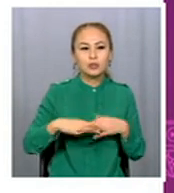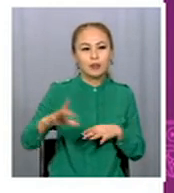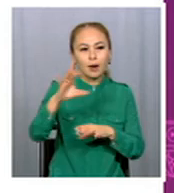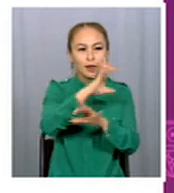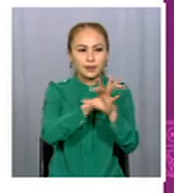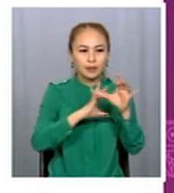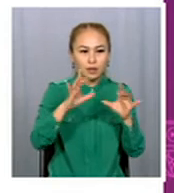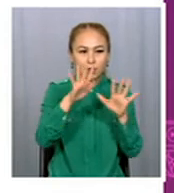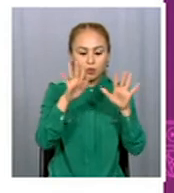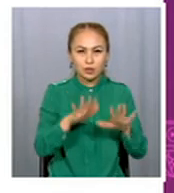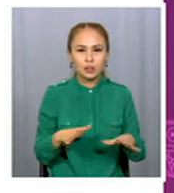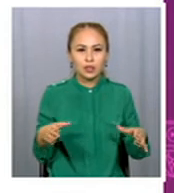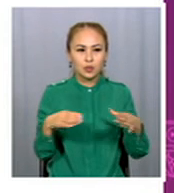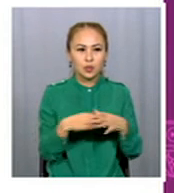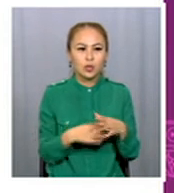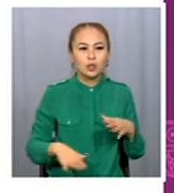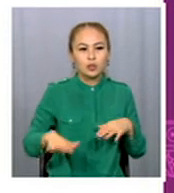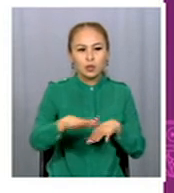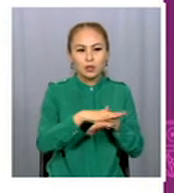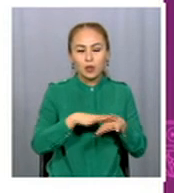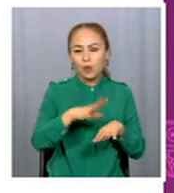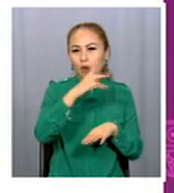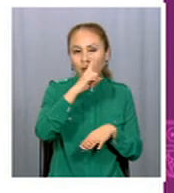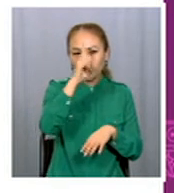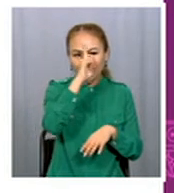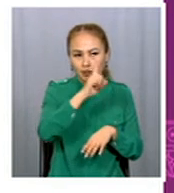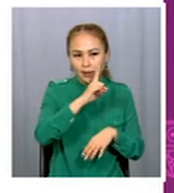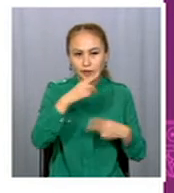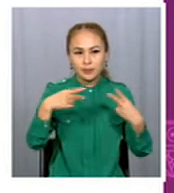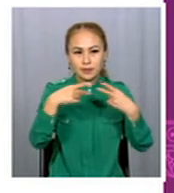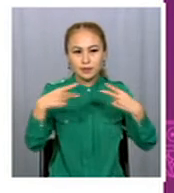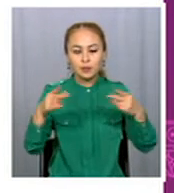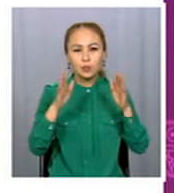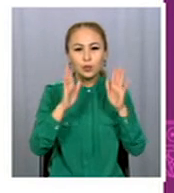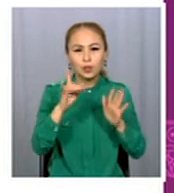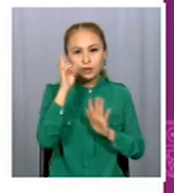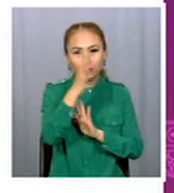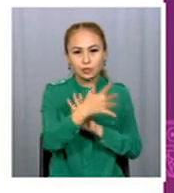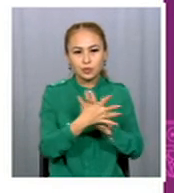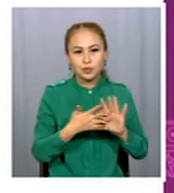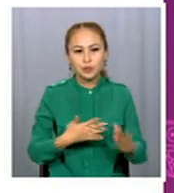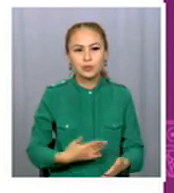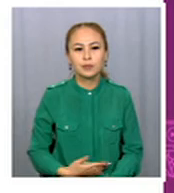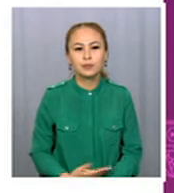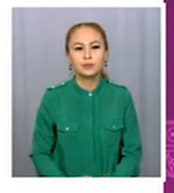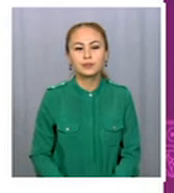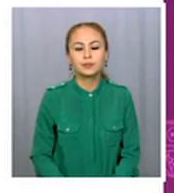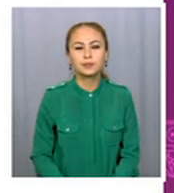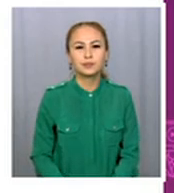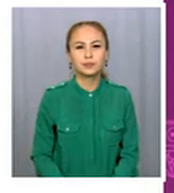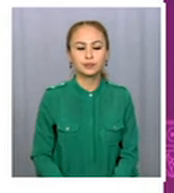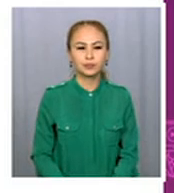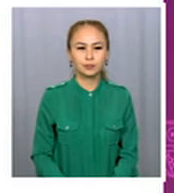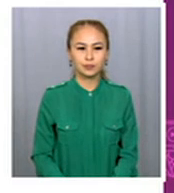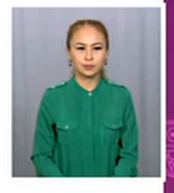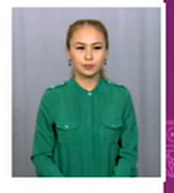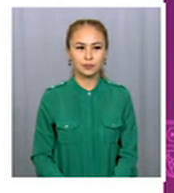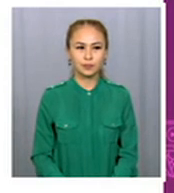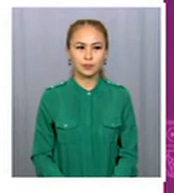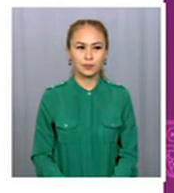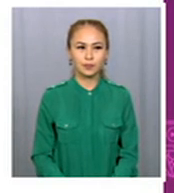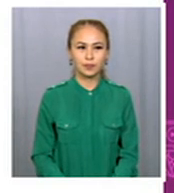жерді айнала қозғалатынын, сол айналған уақыт бір айға тең болатынын түсіндіріп